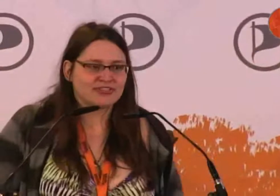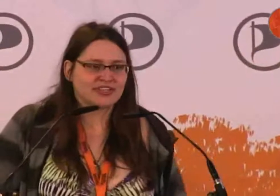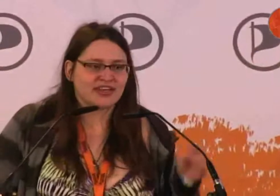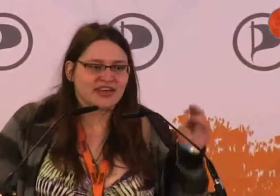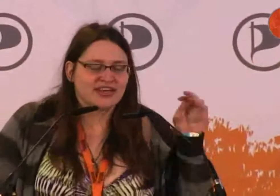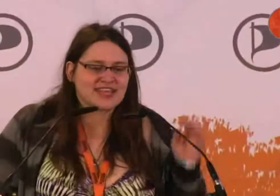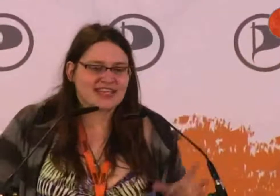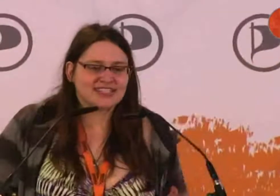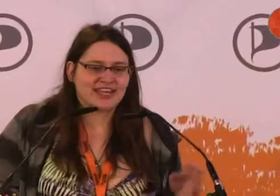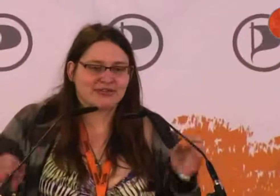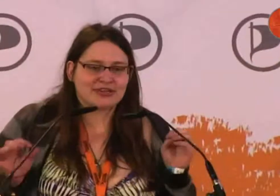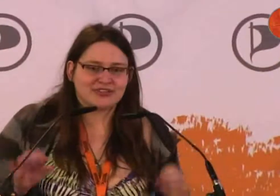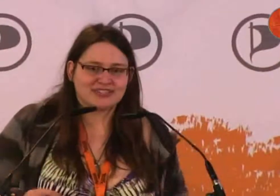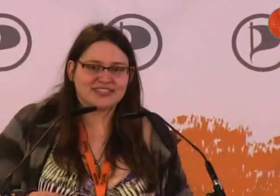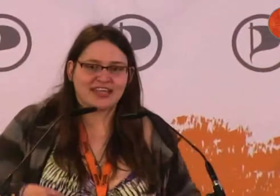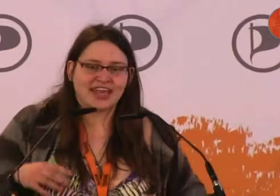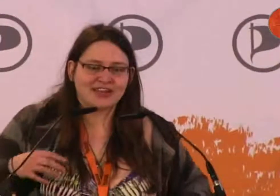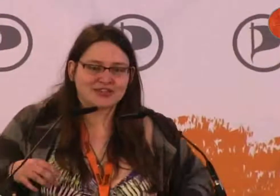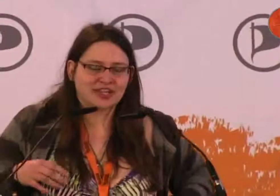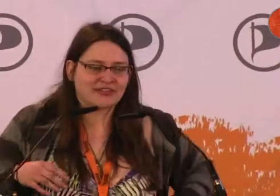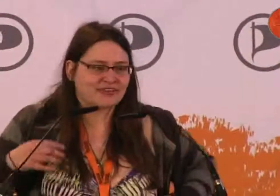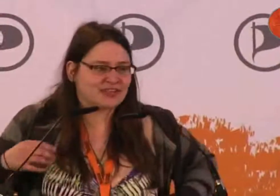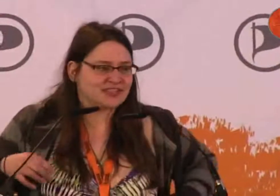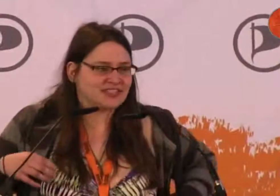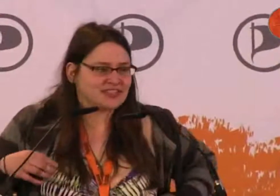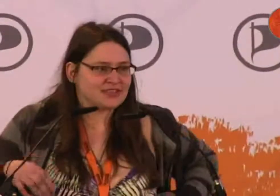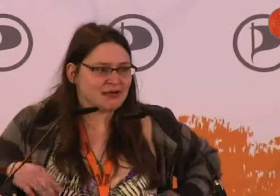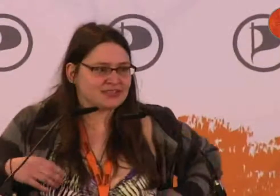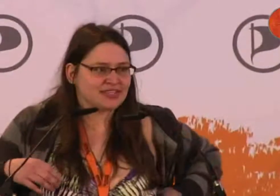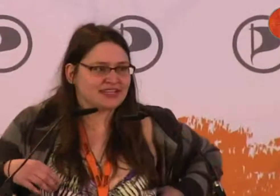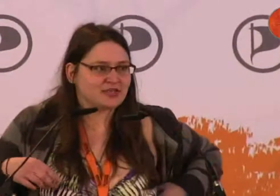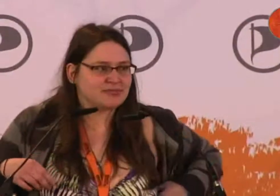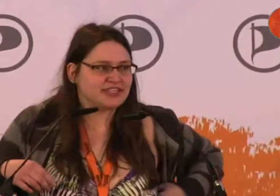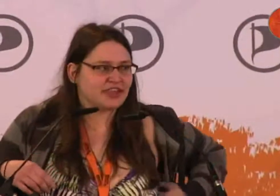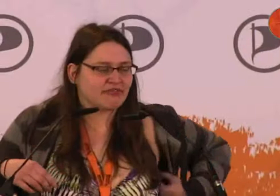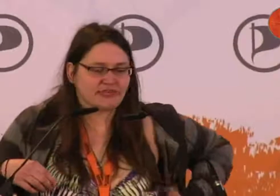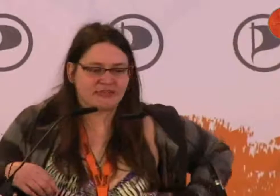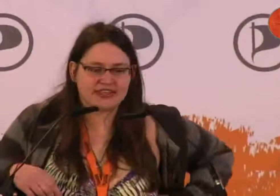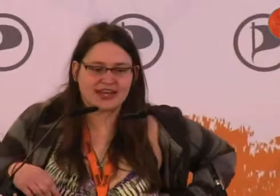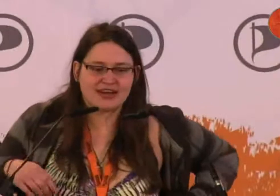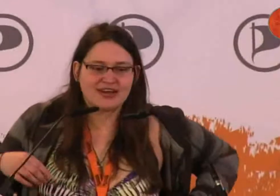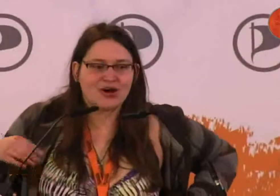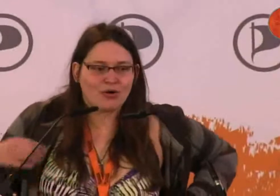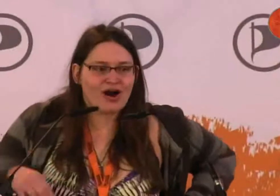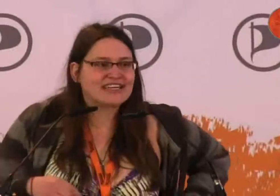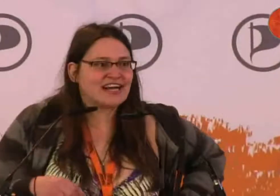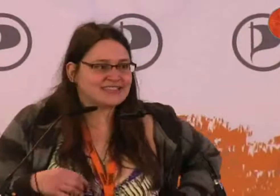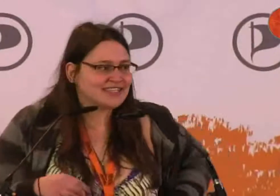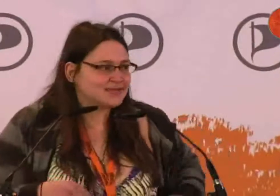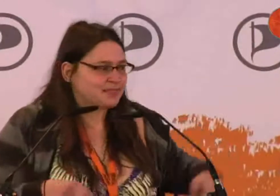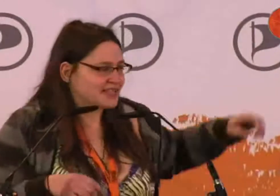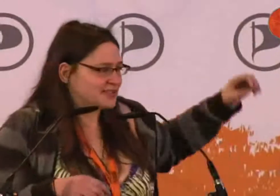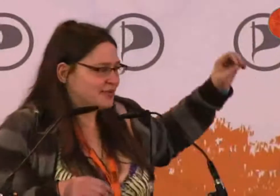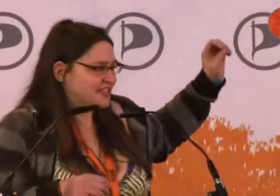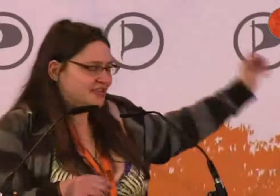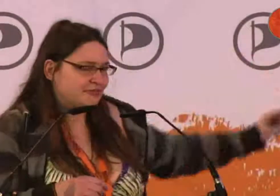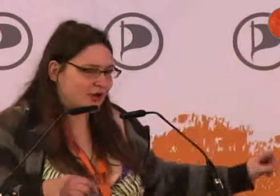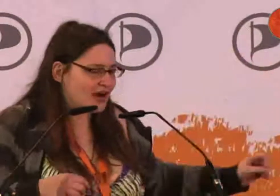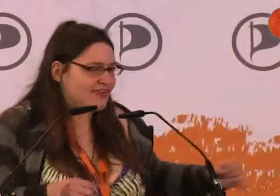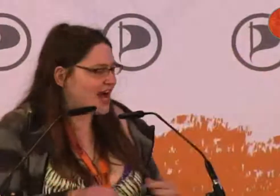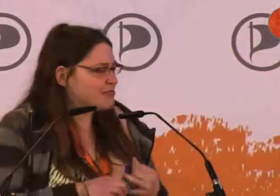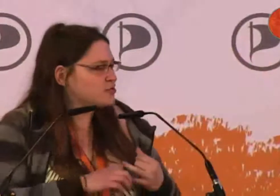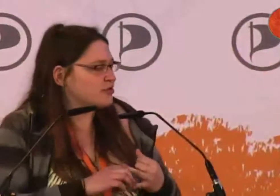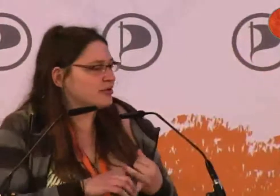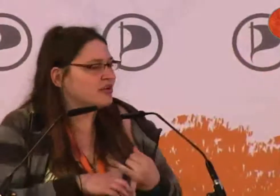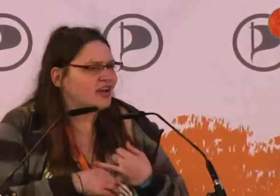damenlose Technik oder sonstige Gegenstände findet die nicht aussehen als ob sie irgendwie von der Orca sind bringt Sie bitte hier